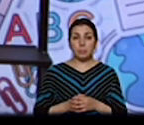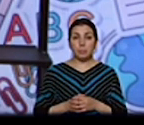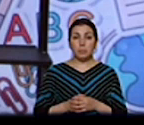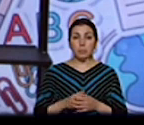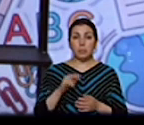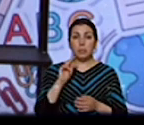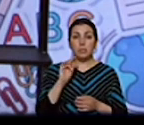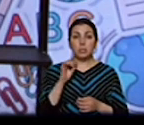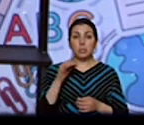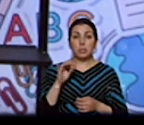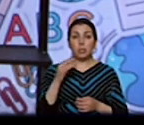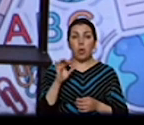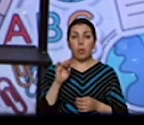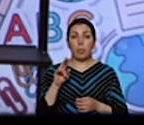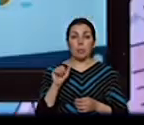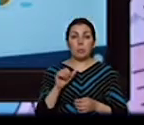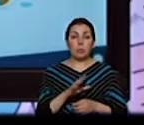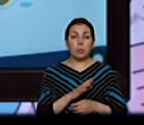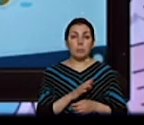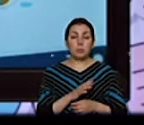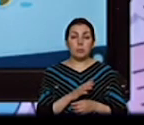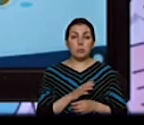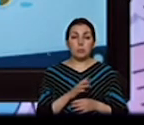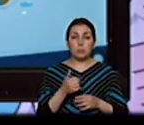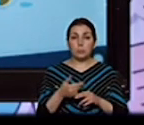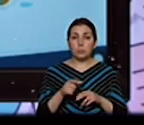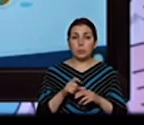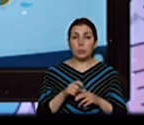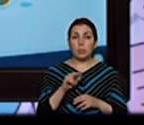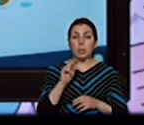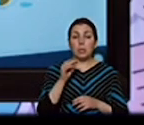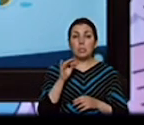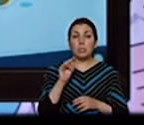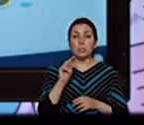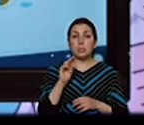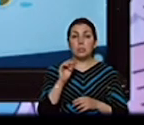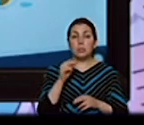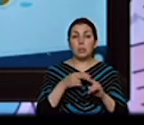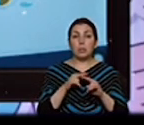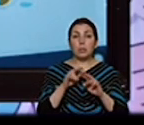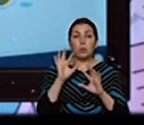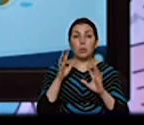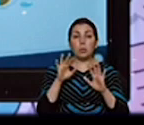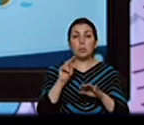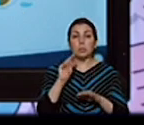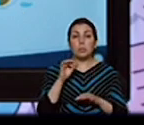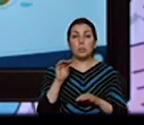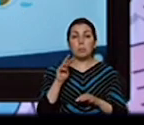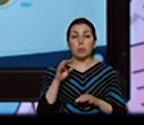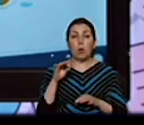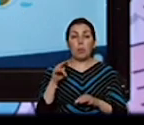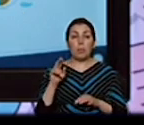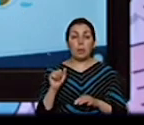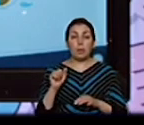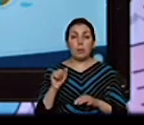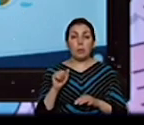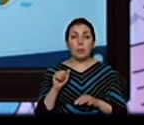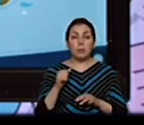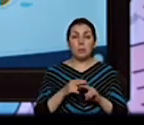Siz chimyonda bo'lganmisiz? Juda yaxshi. Chimyonda demak, o'z ko'rganlaringiz asosida